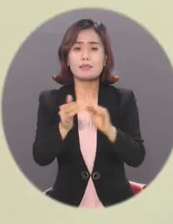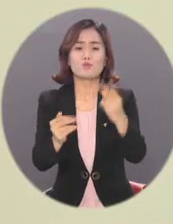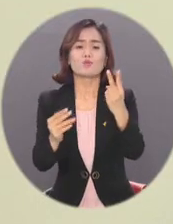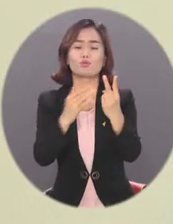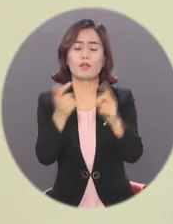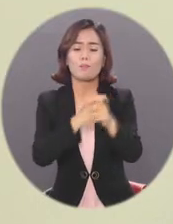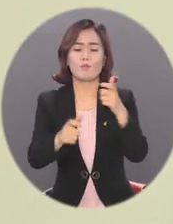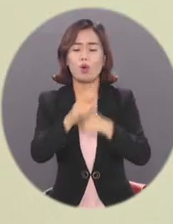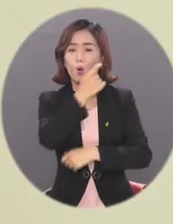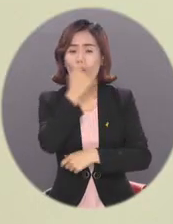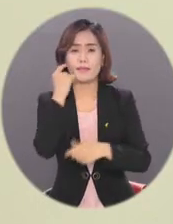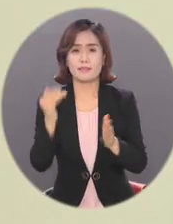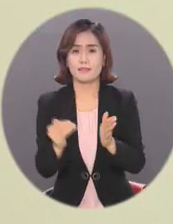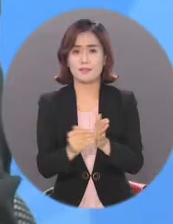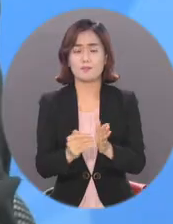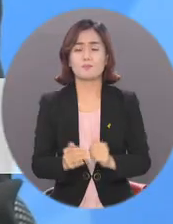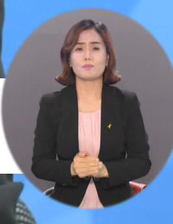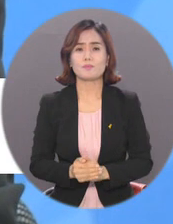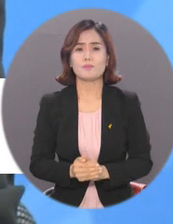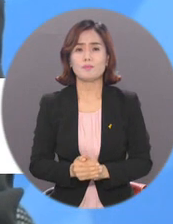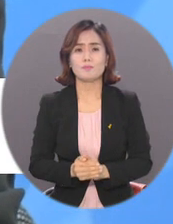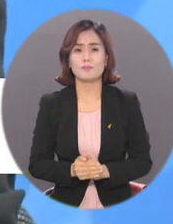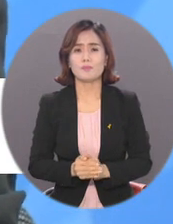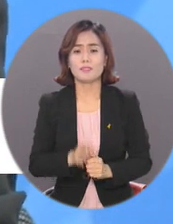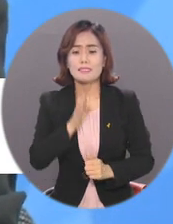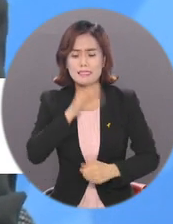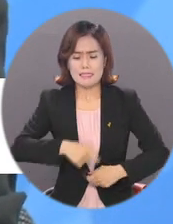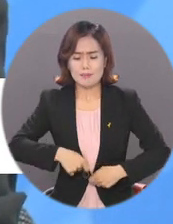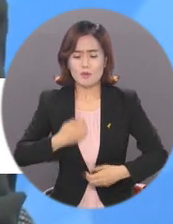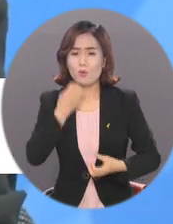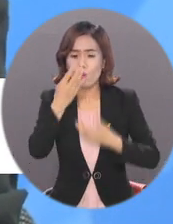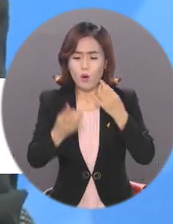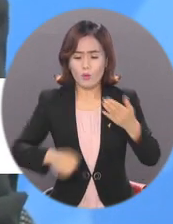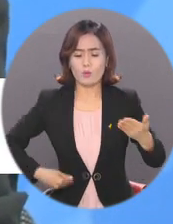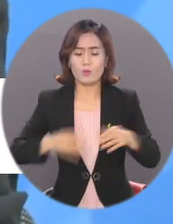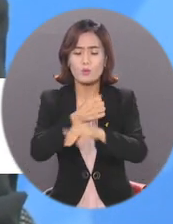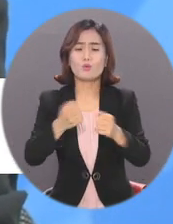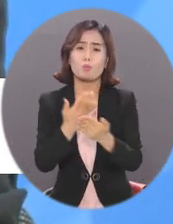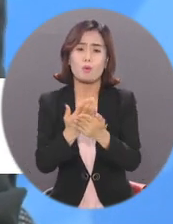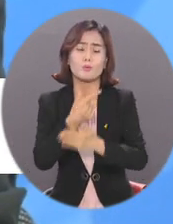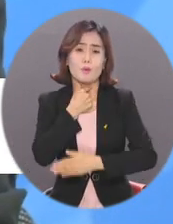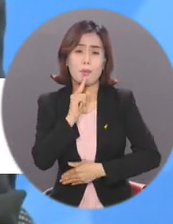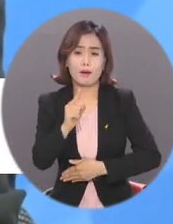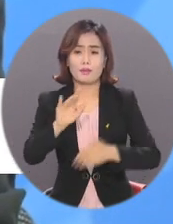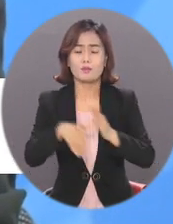2명 추가로 확인된 상태입니다. 진실 토로하고 용서를 받고 싶다라고 하는 것은 현재